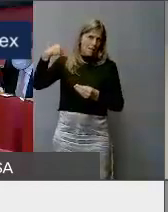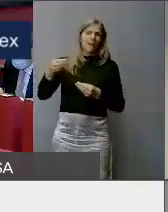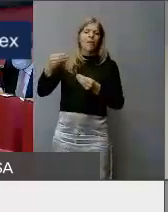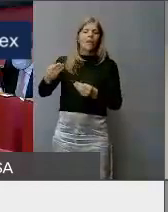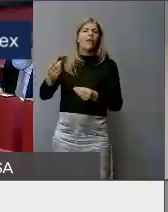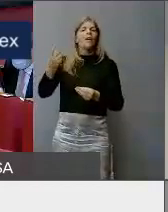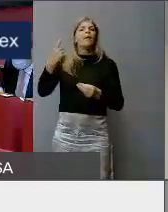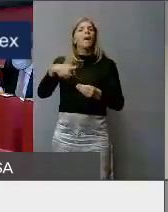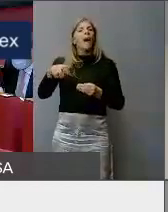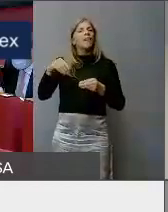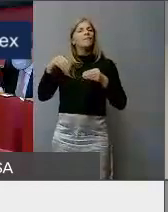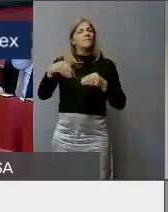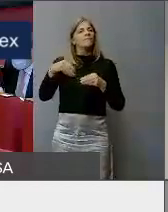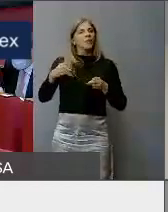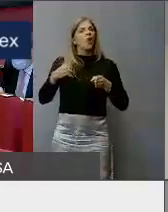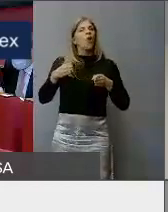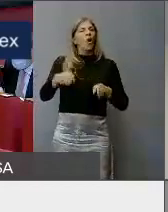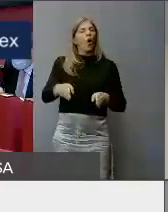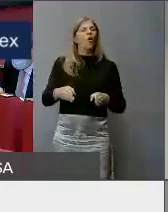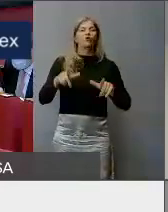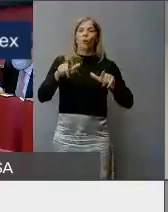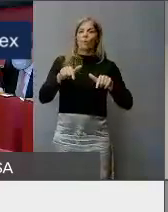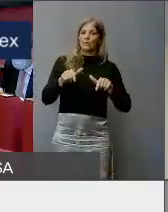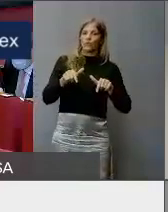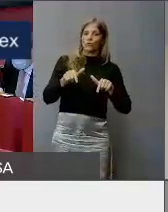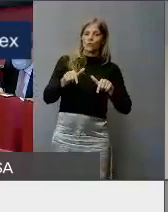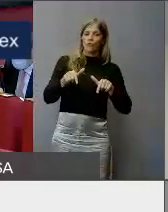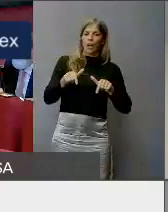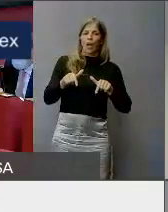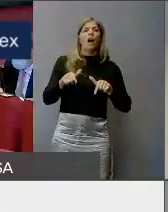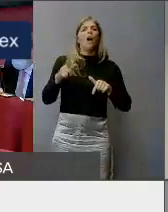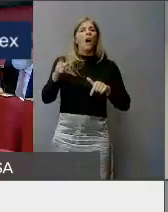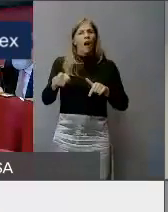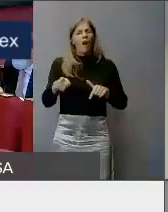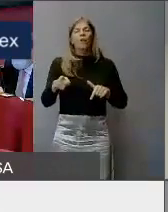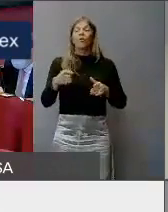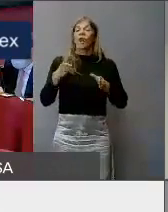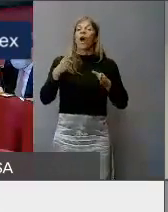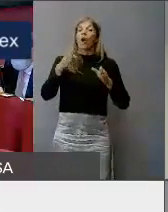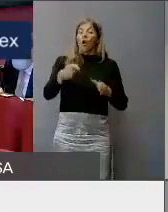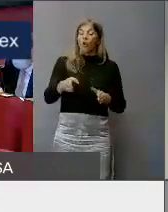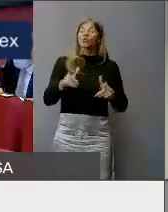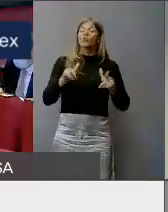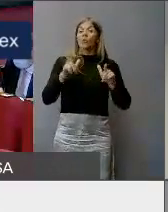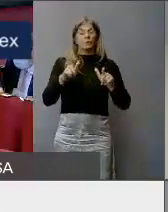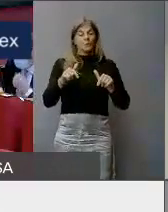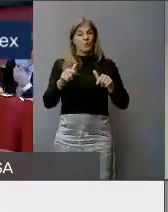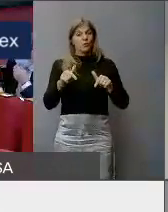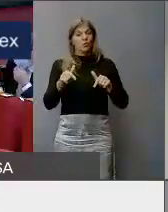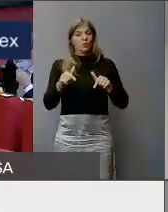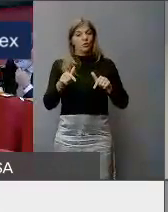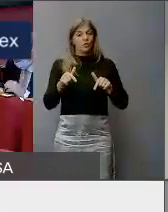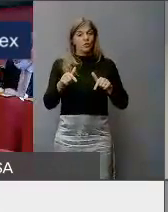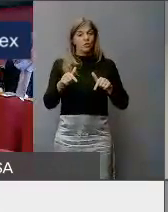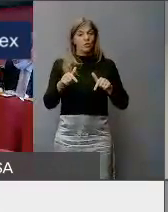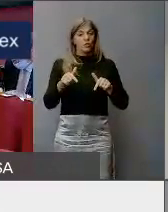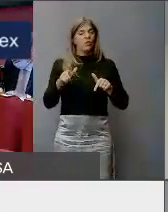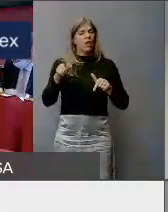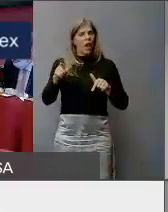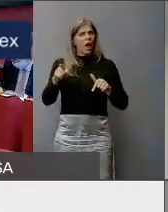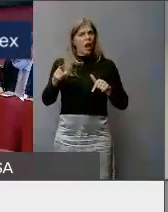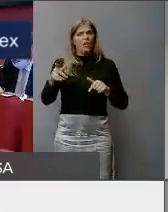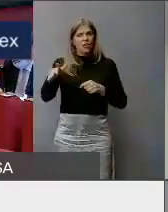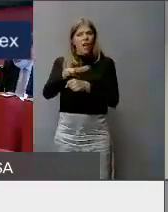piscina produciamo isee brucia ma da quel corso di piscina era osteggiato da una famiglia